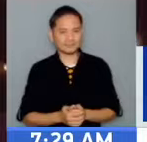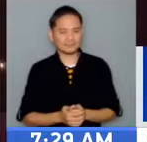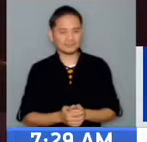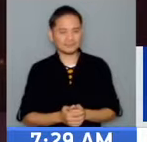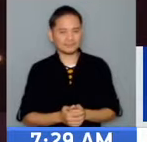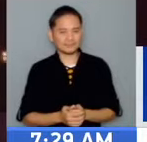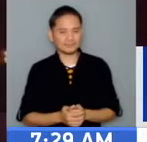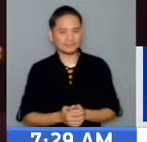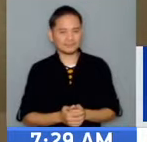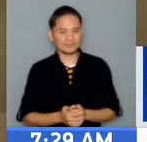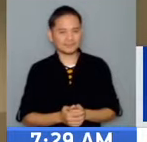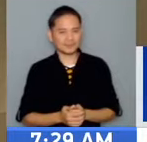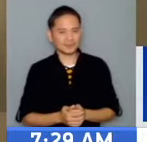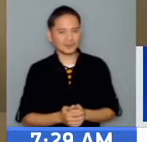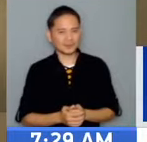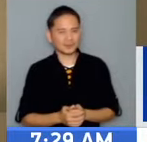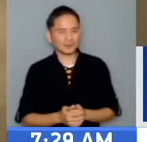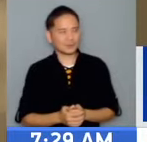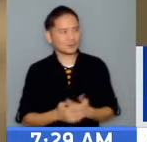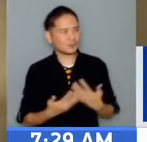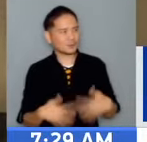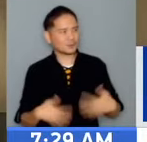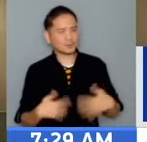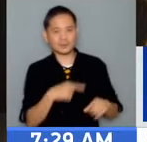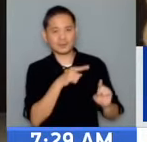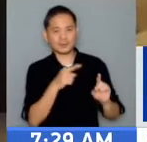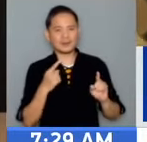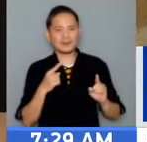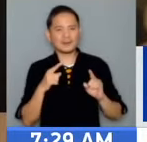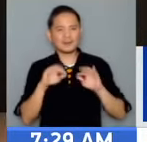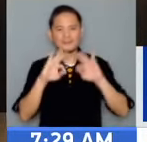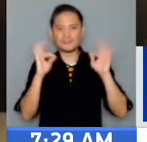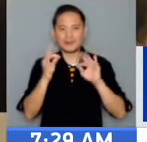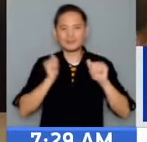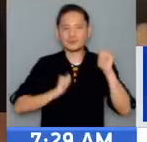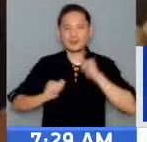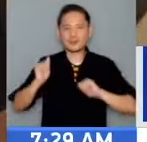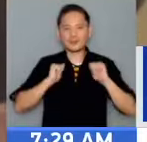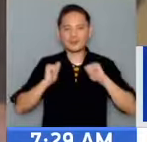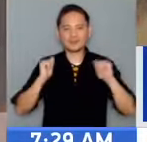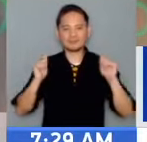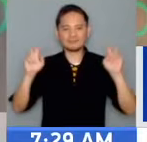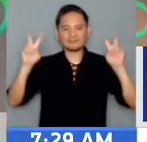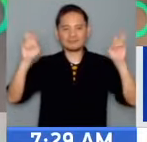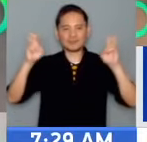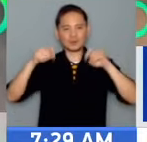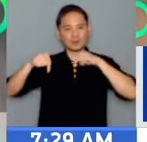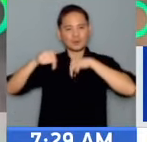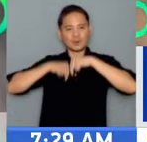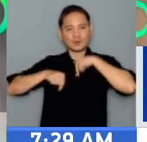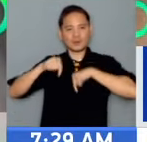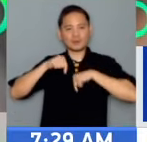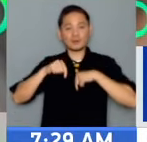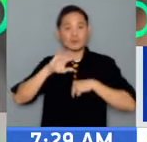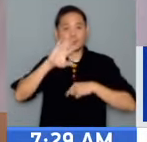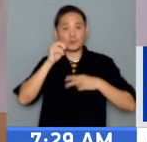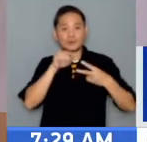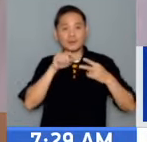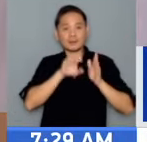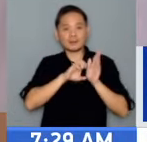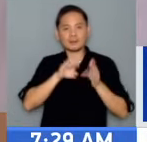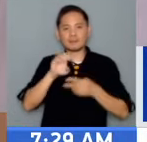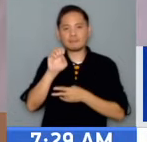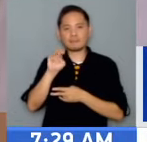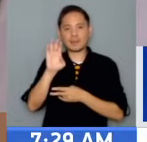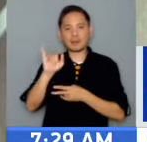Oh, yan ang family drama na Rewind, naiikot sa istorya ng mag-asawang sina Mary at John played by Marian at Dingdong. May pasilip sa trailer na